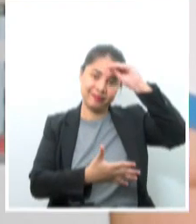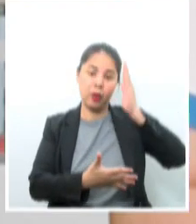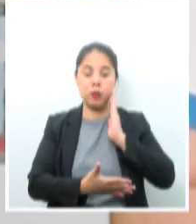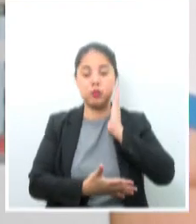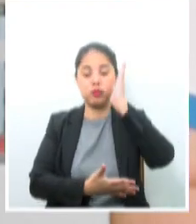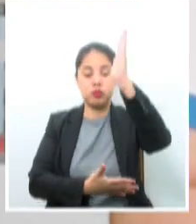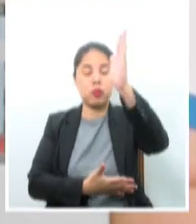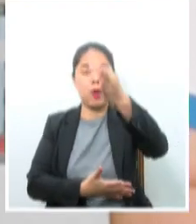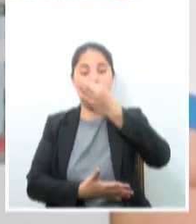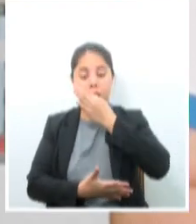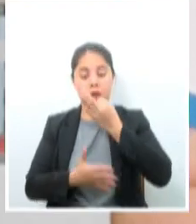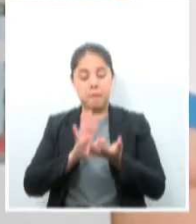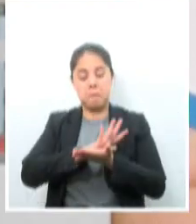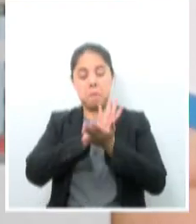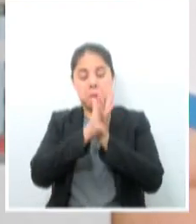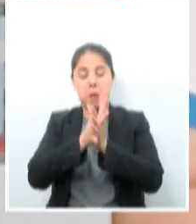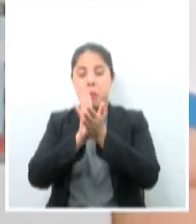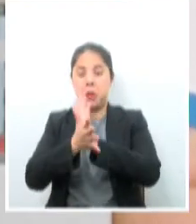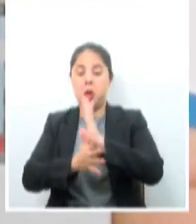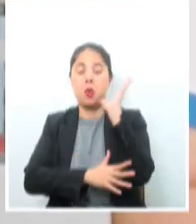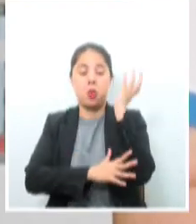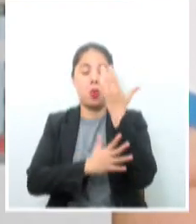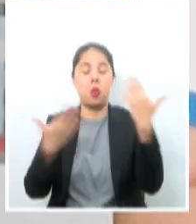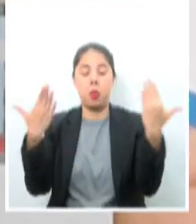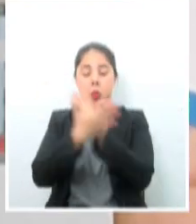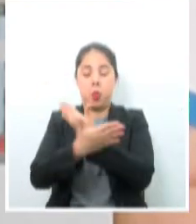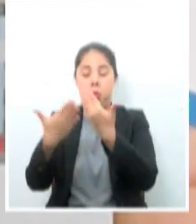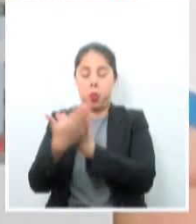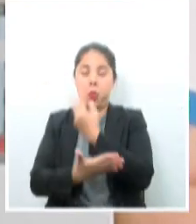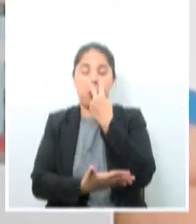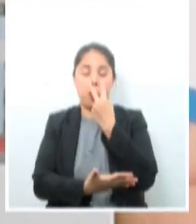ได้ตอบรับการเปลี่ยนแปลงของโลกที่เปลี่ยนแปลงไปอย่างรวดเร็วได้นะคะ